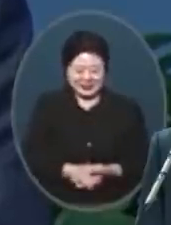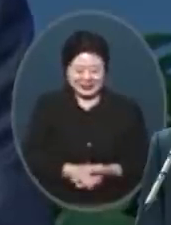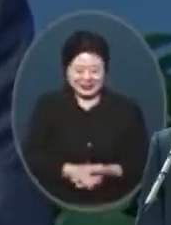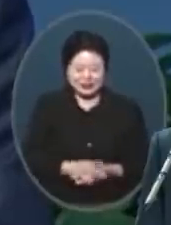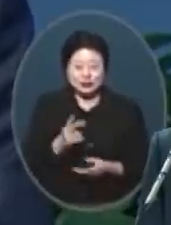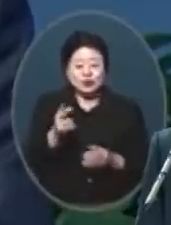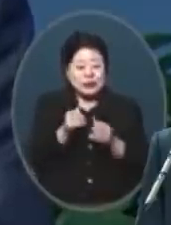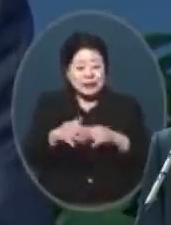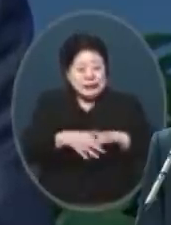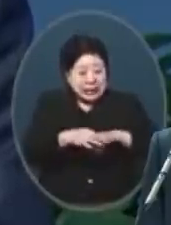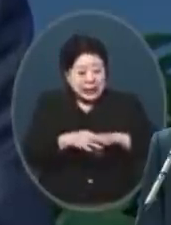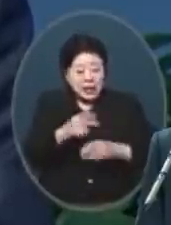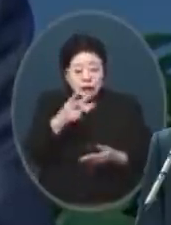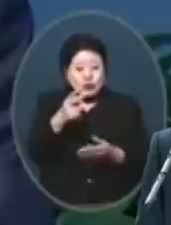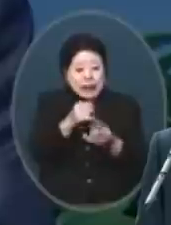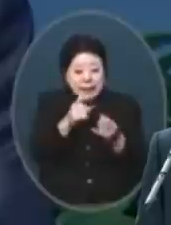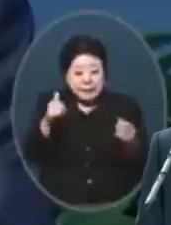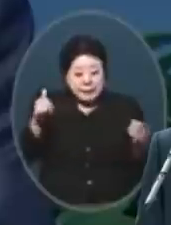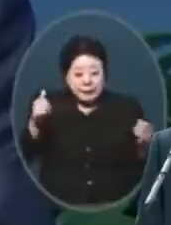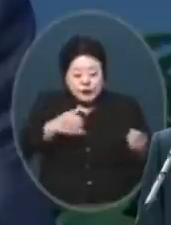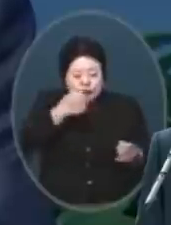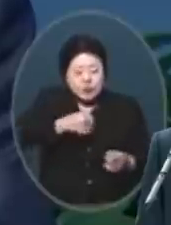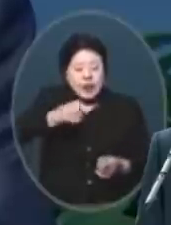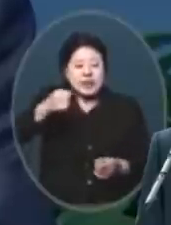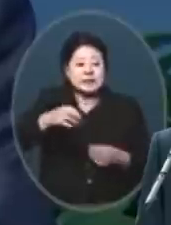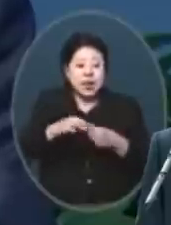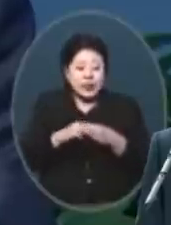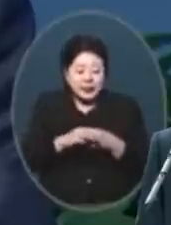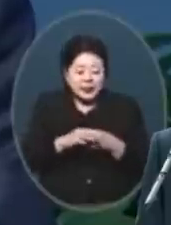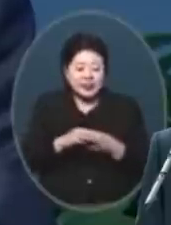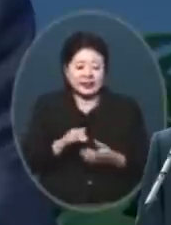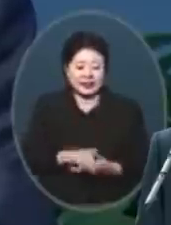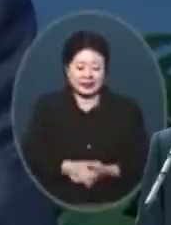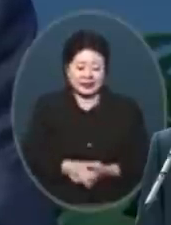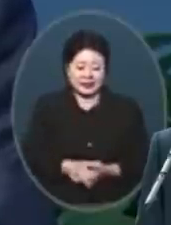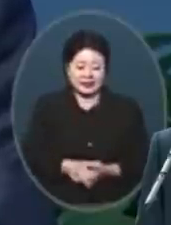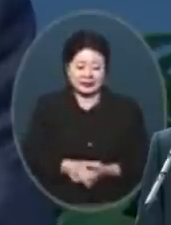그 두 사람이 꿈을 가지며